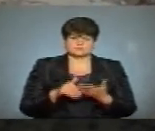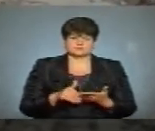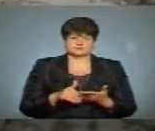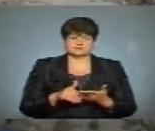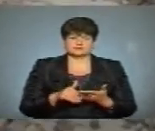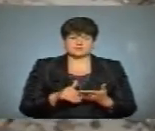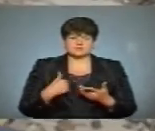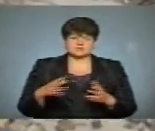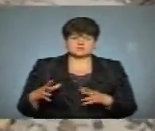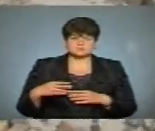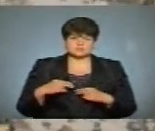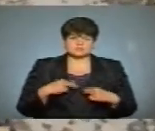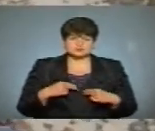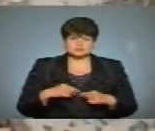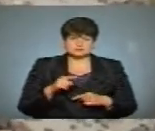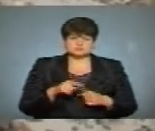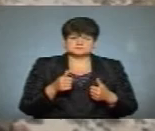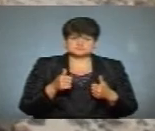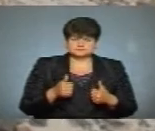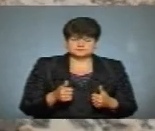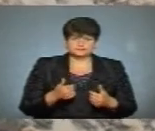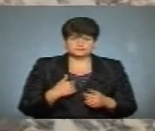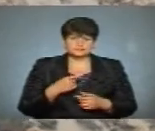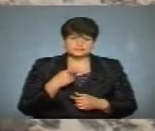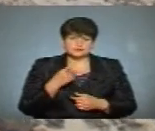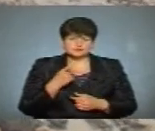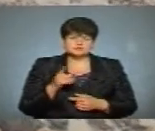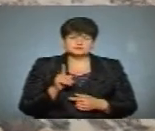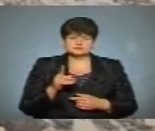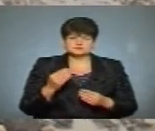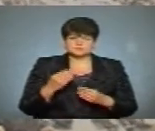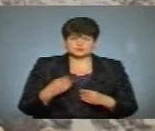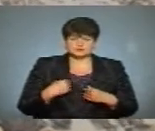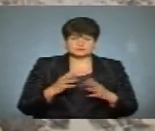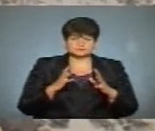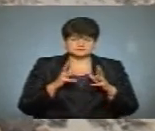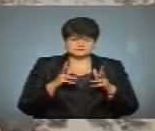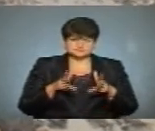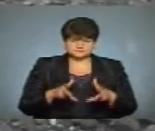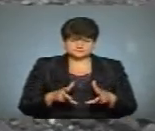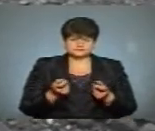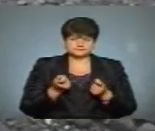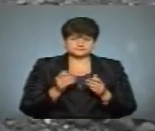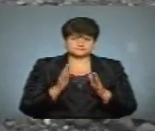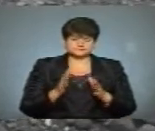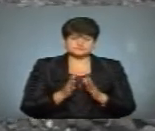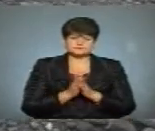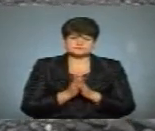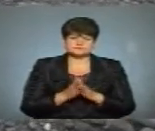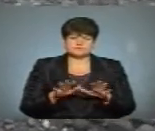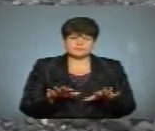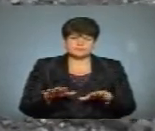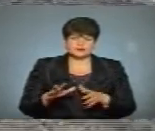і ми співпрацюємо з ними добре, якщо б це вони нам казали, що дадуть нам трактора. Ну і трошки будемо просити своїх